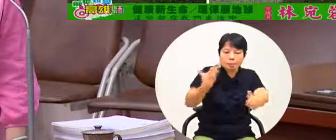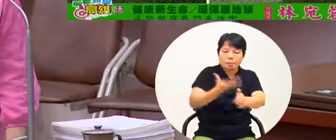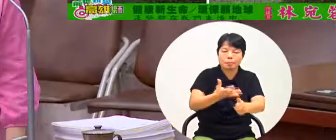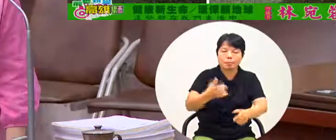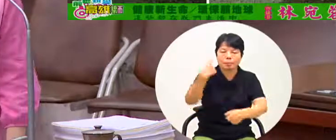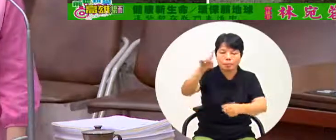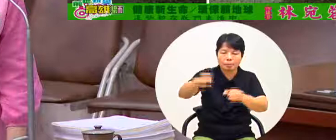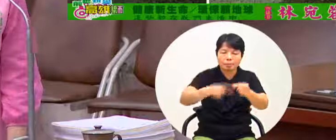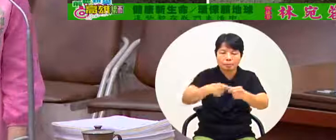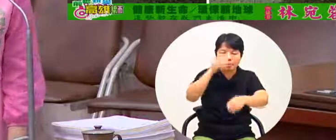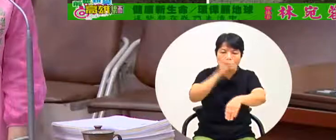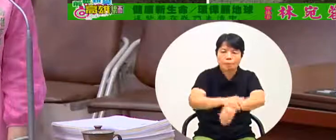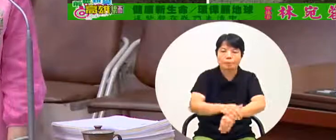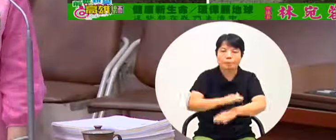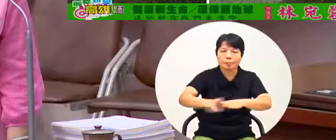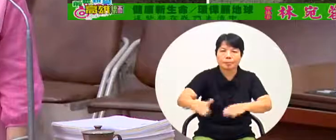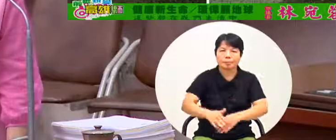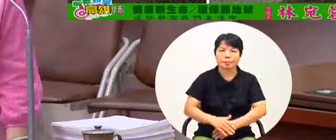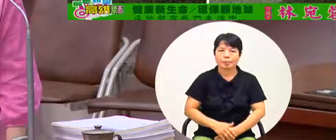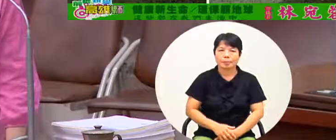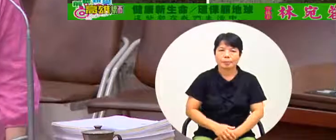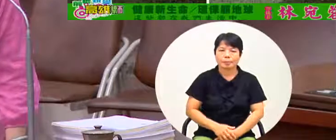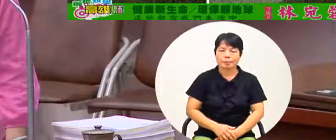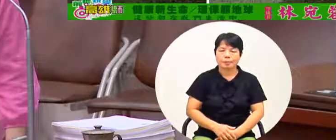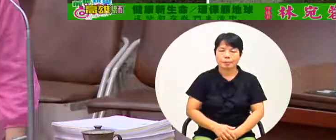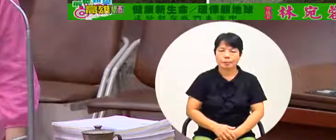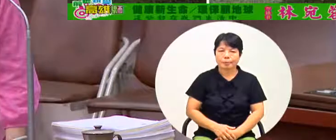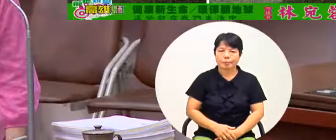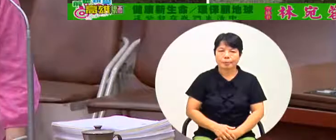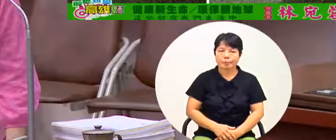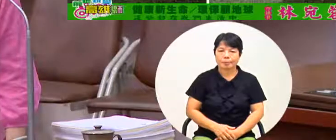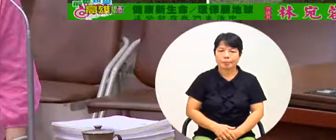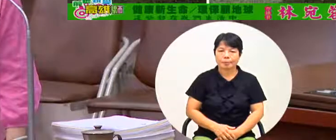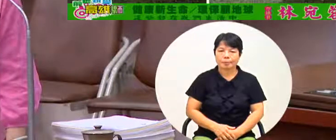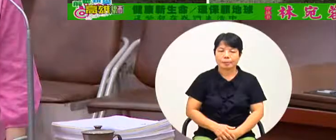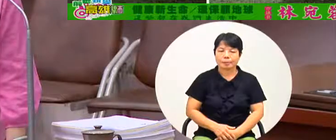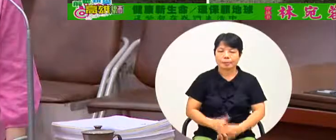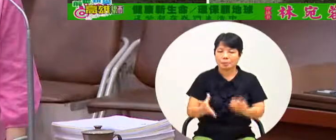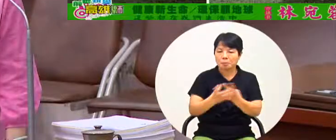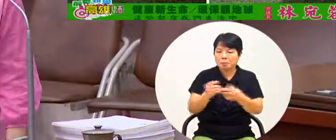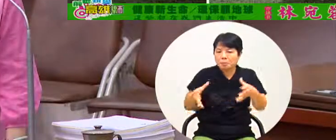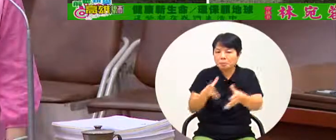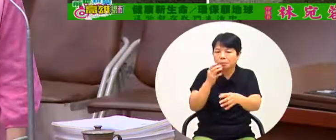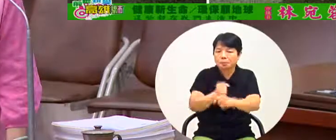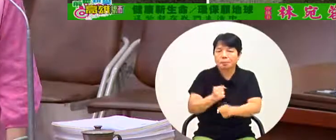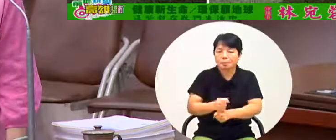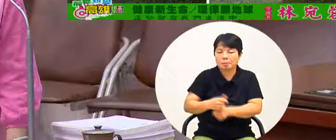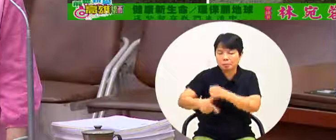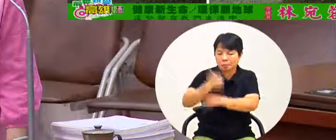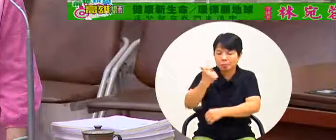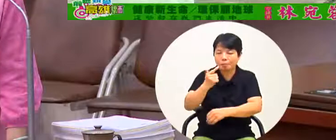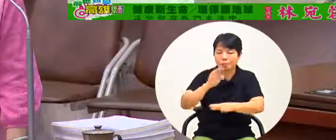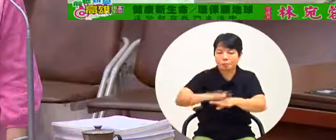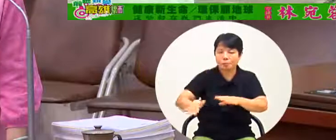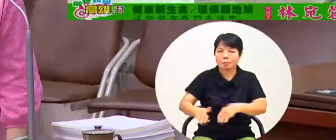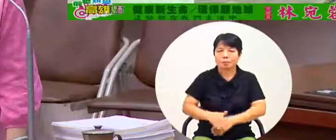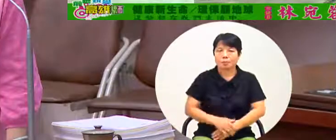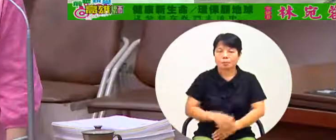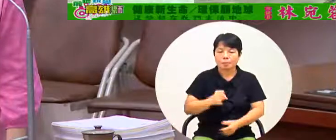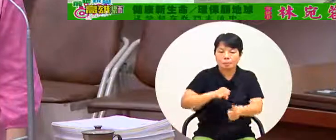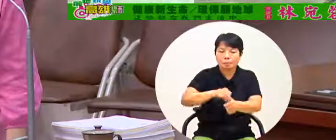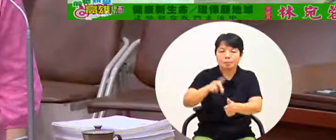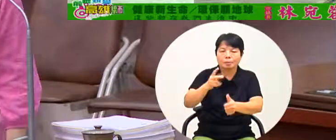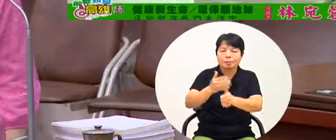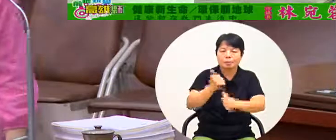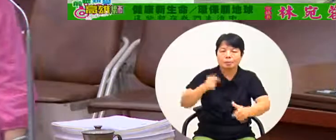不是也应该会同步的会去进行？应该会比较快了哈，这个养生公园应该会比较快哈，所以等一